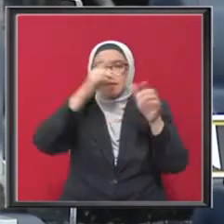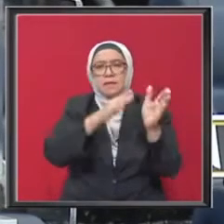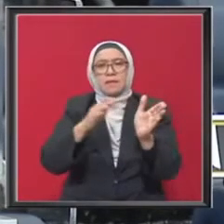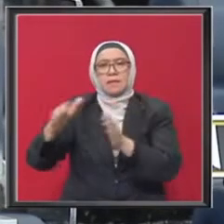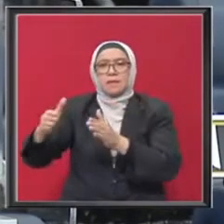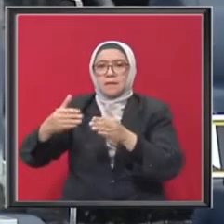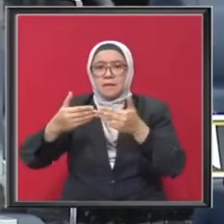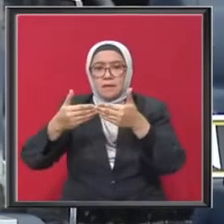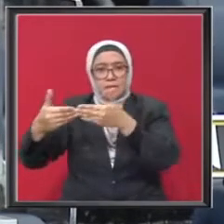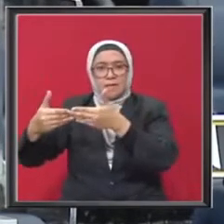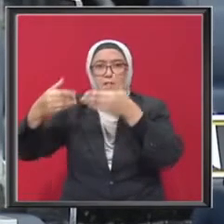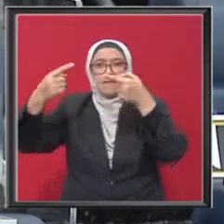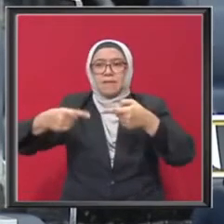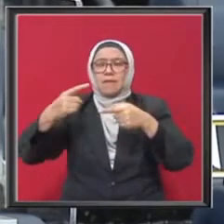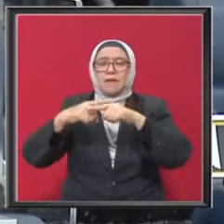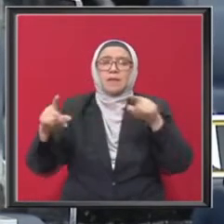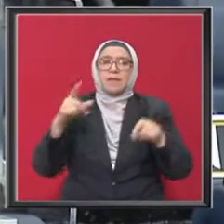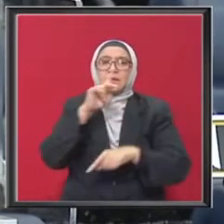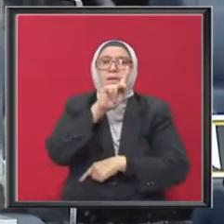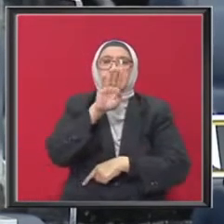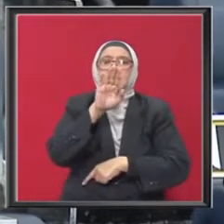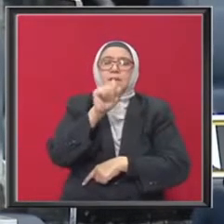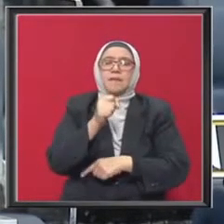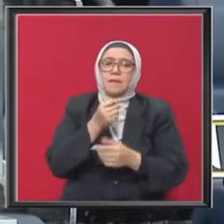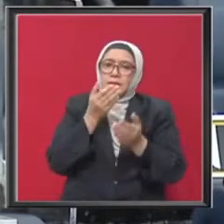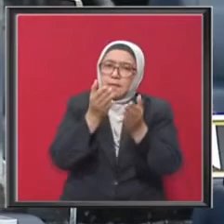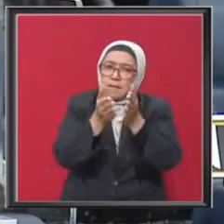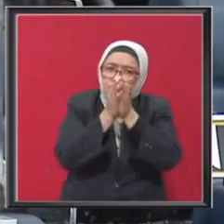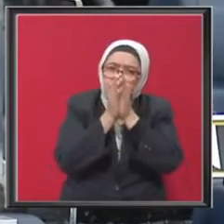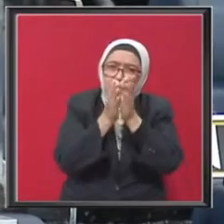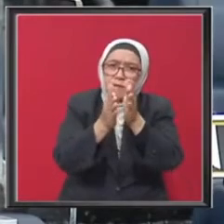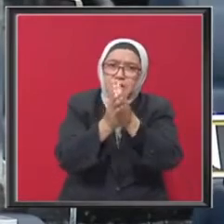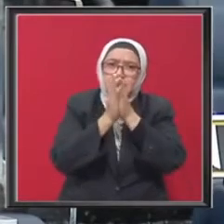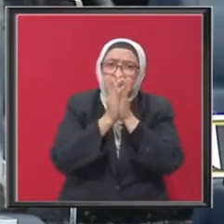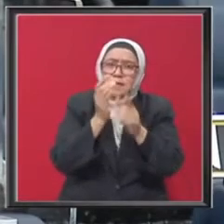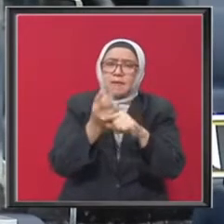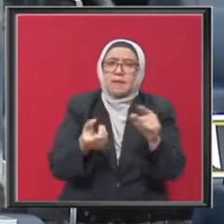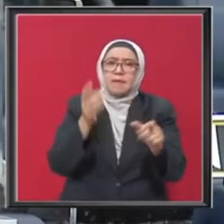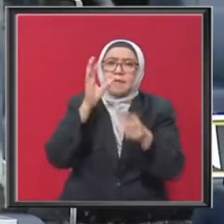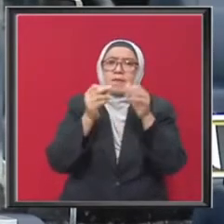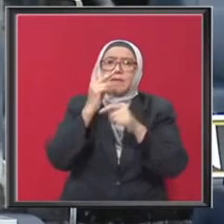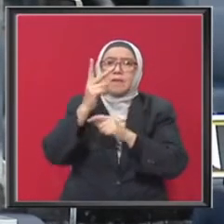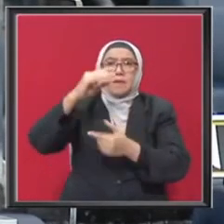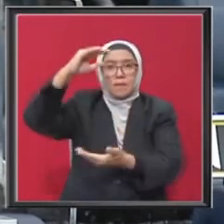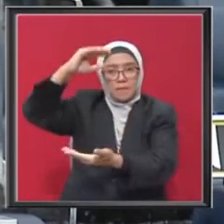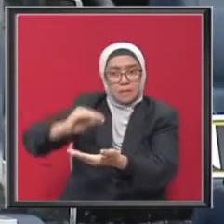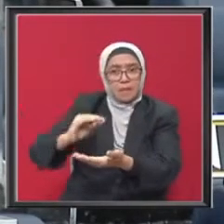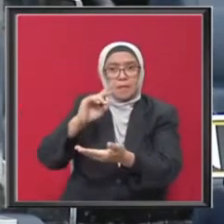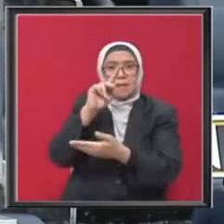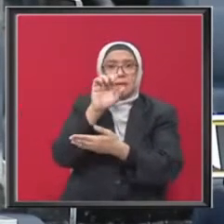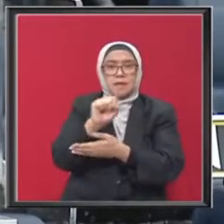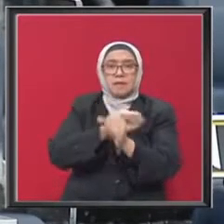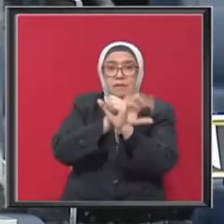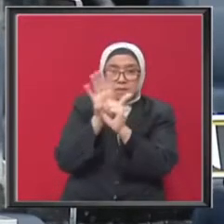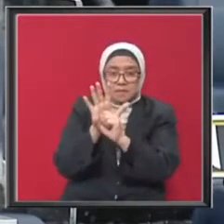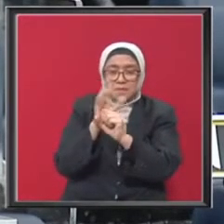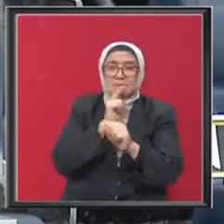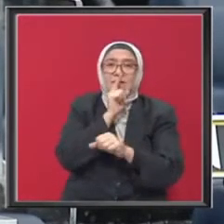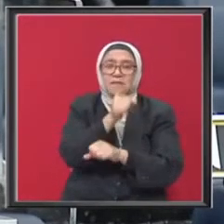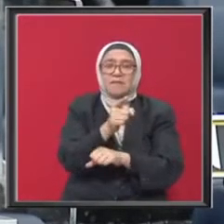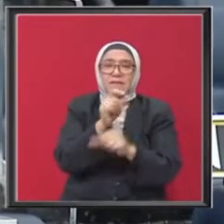CBS akan mengemukakan rayuan demi rayuan setiap kali menyaksikan bilamana ada penurunan kenzou it bagi mesti kan